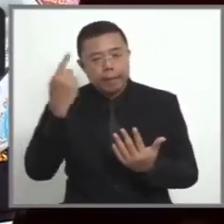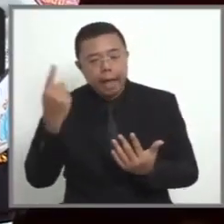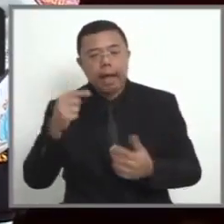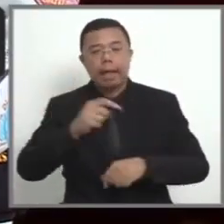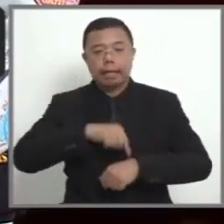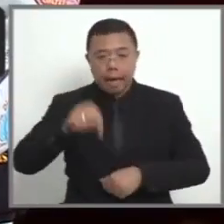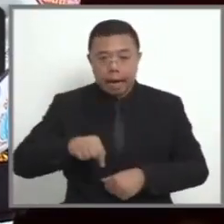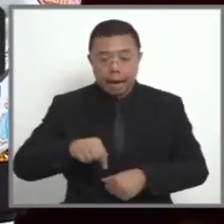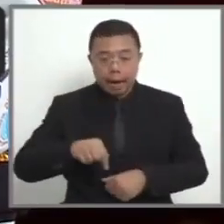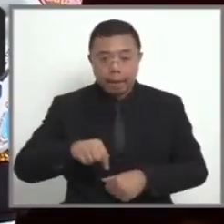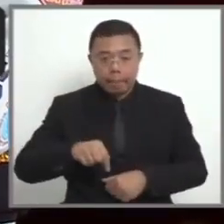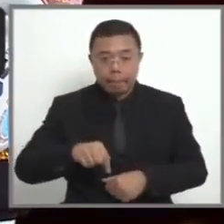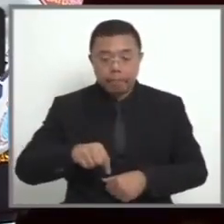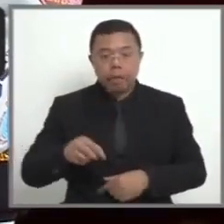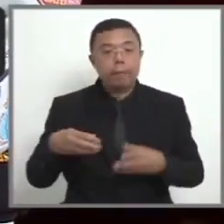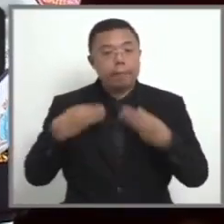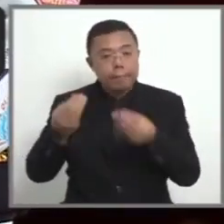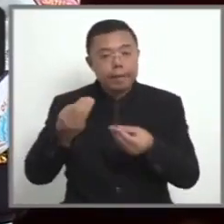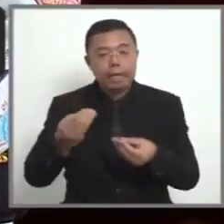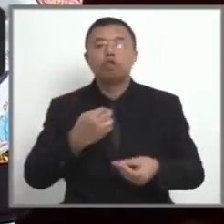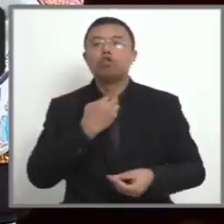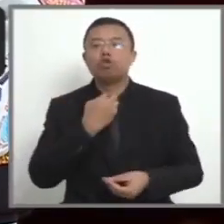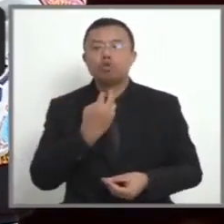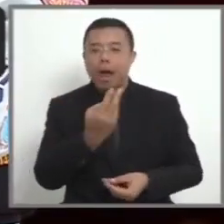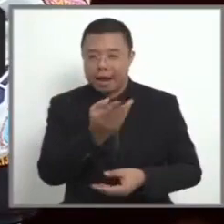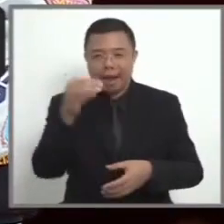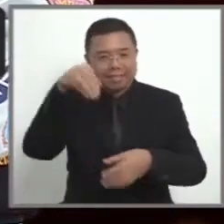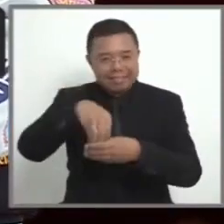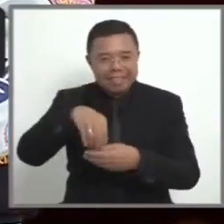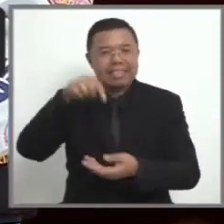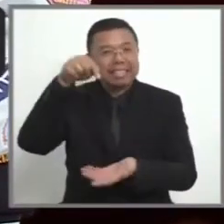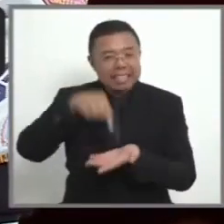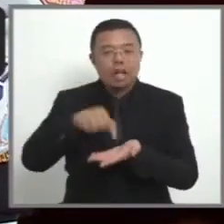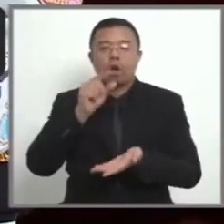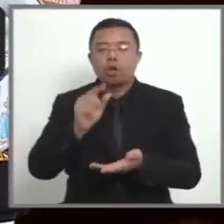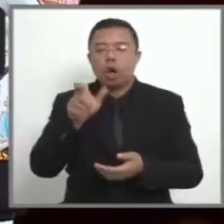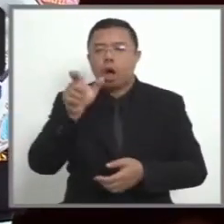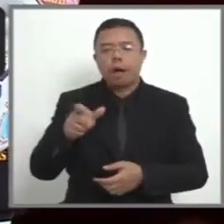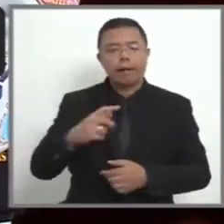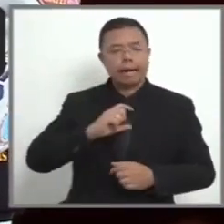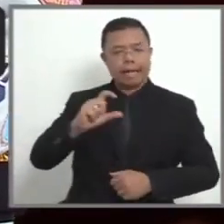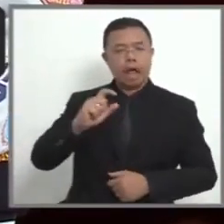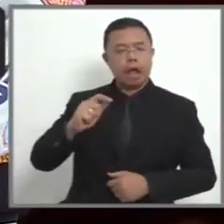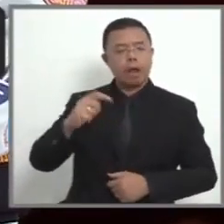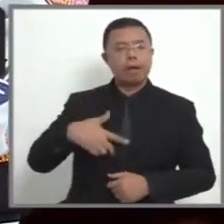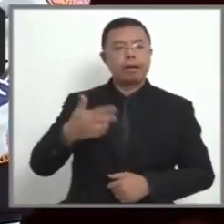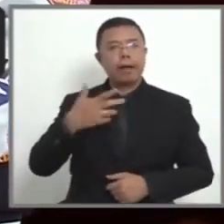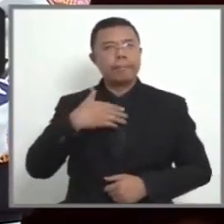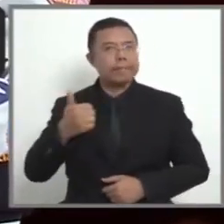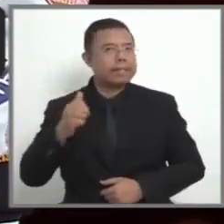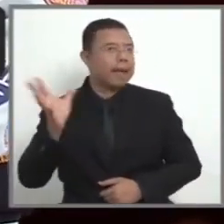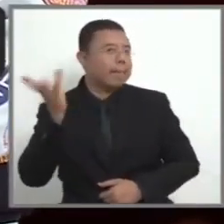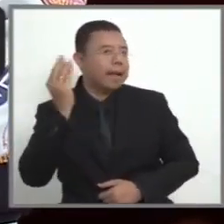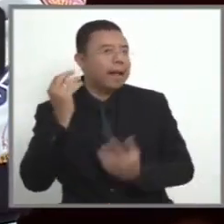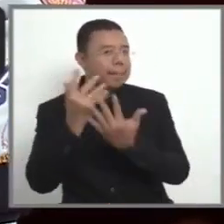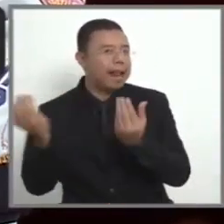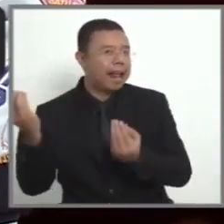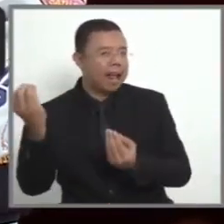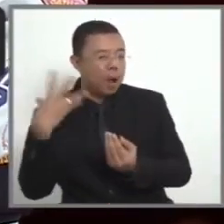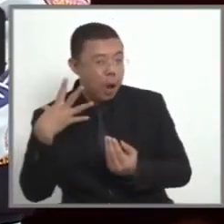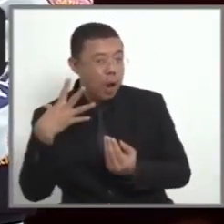suara Anda kepada calon yang konsisten yang visioner yang mampu mendengarkan rakyat